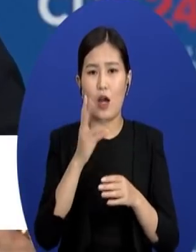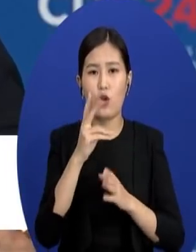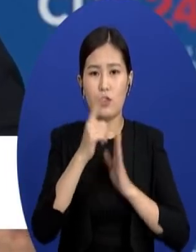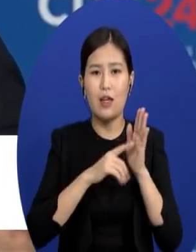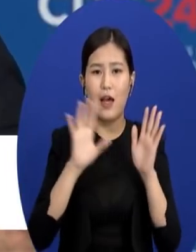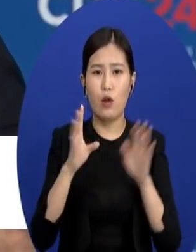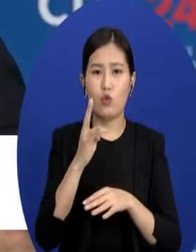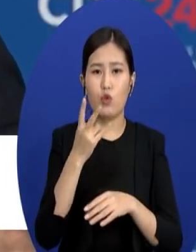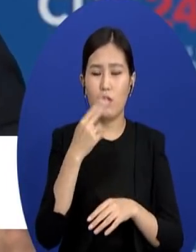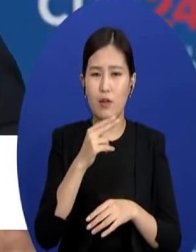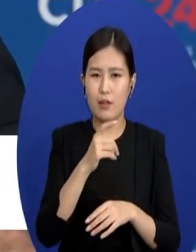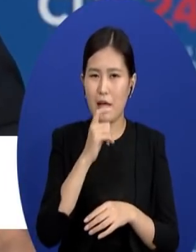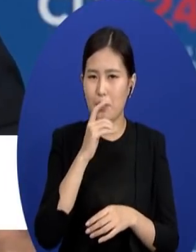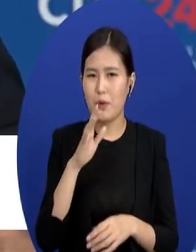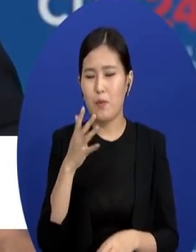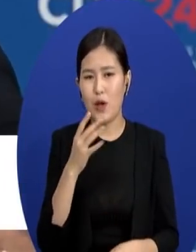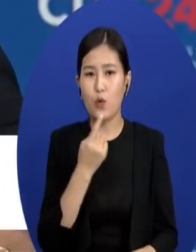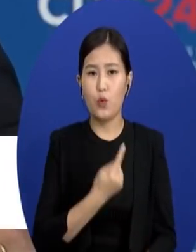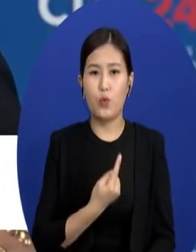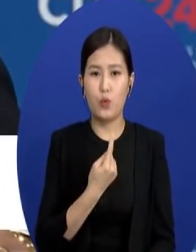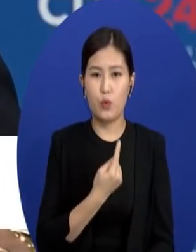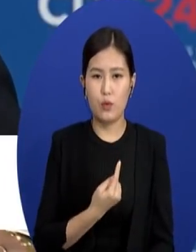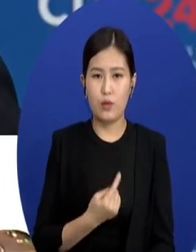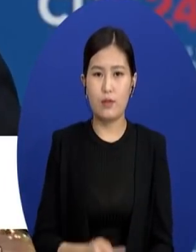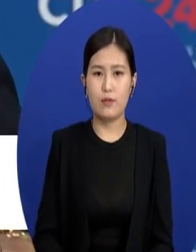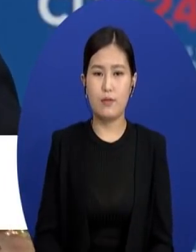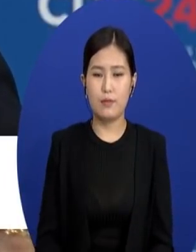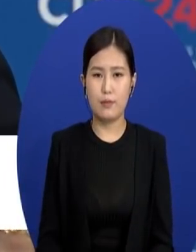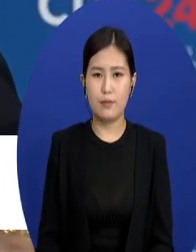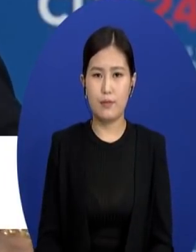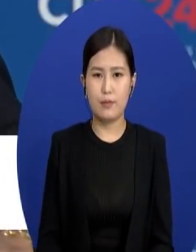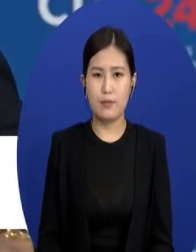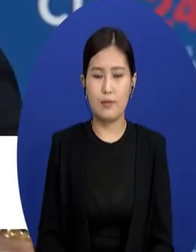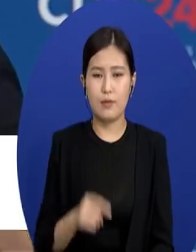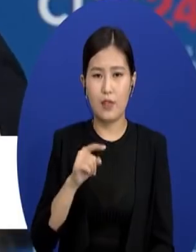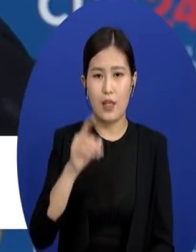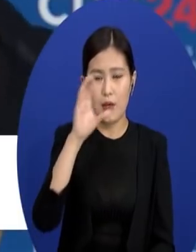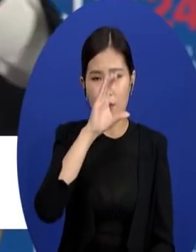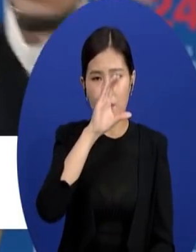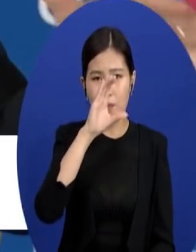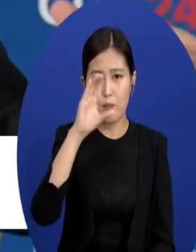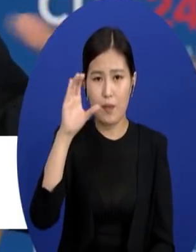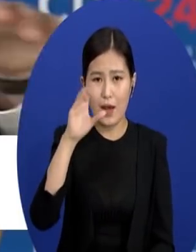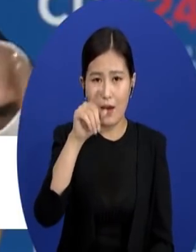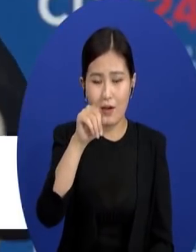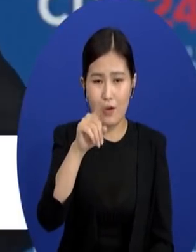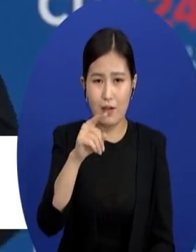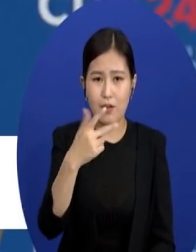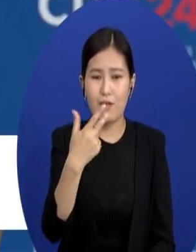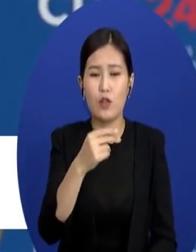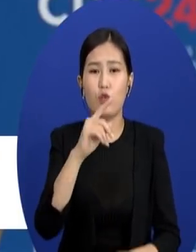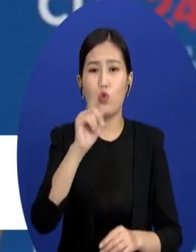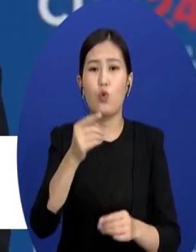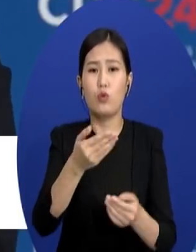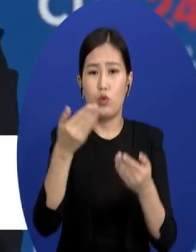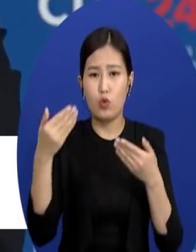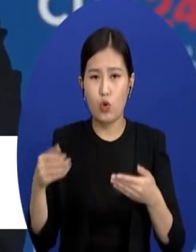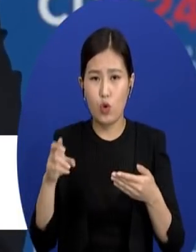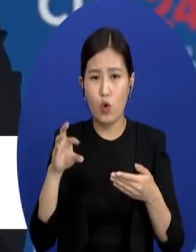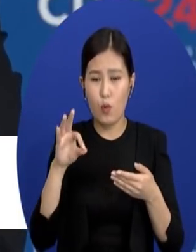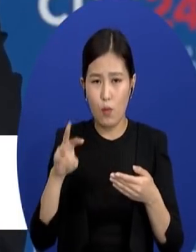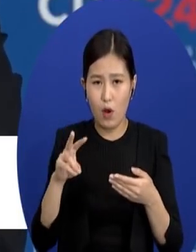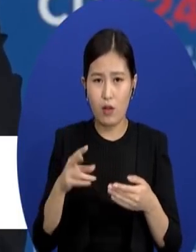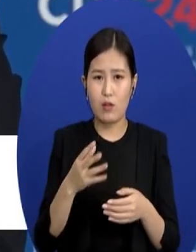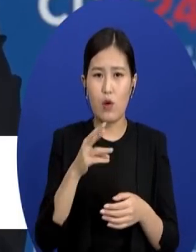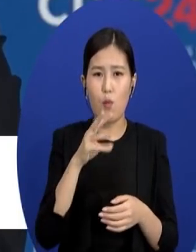14 гэхэд гарах байхаа гэсэн хүлээлттэй байна. За тус байгууллага вакцины зөвшөөрөл өгчихвөл Америкийн нэгдсэн улсын 50 муж